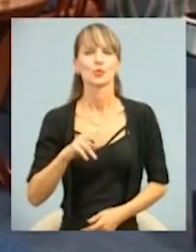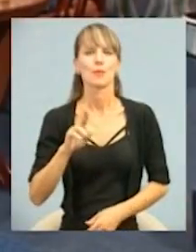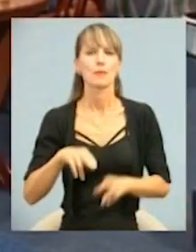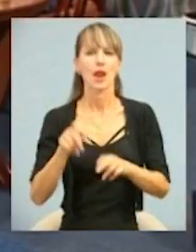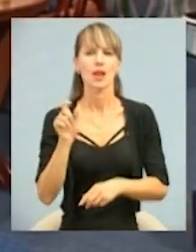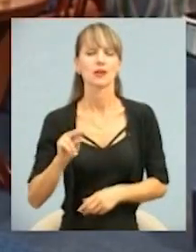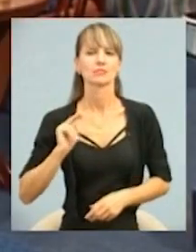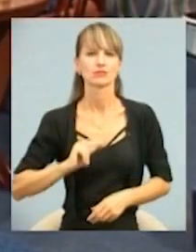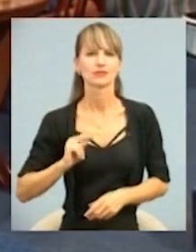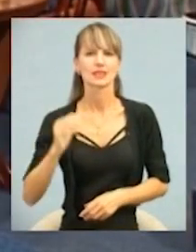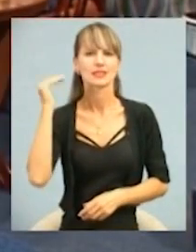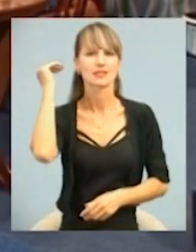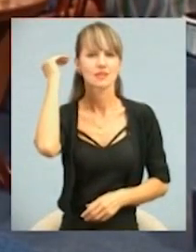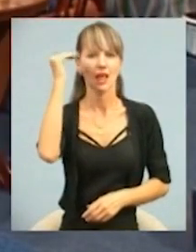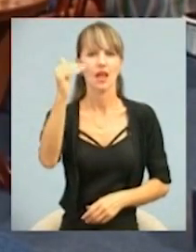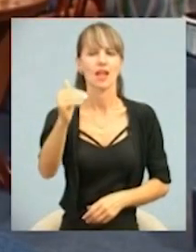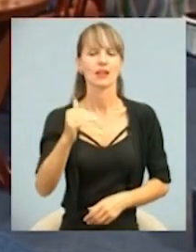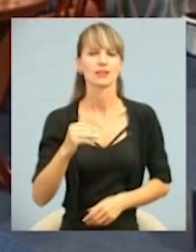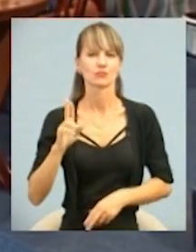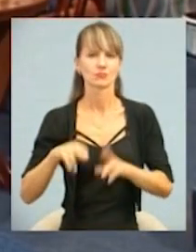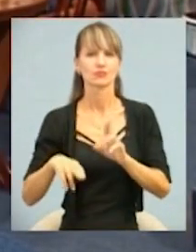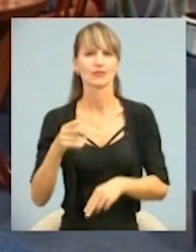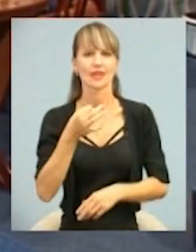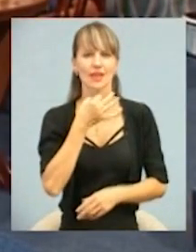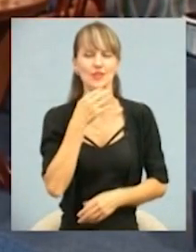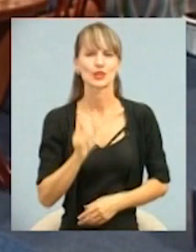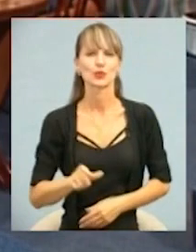працювати, фарбувати стелі. Їм ж це якось подобається?